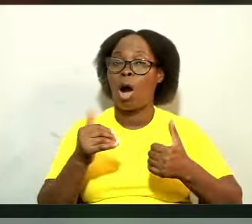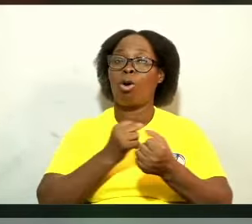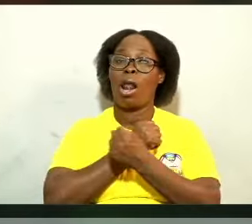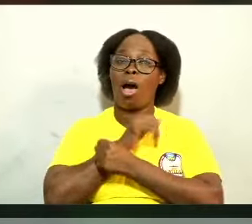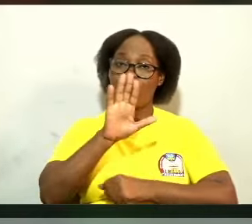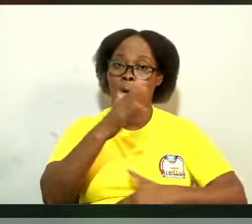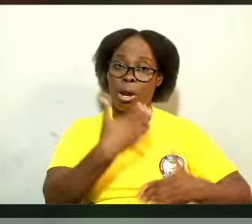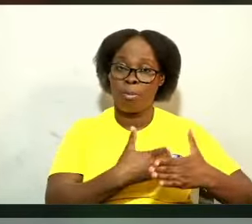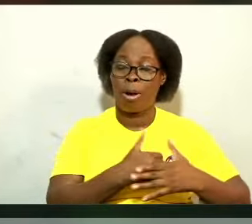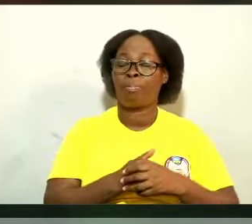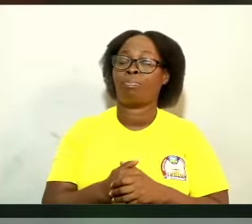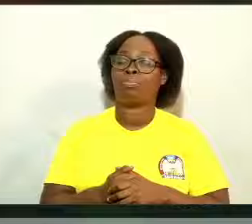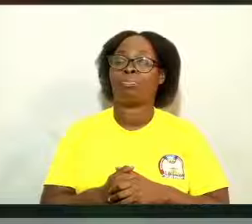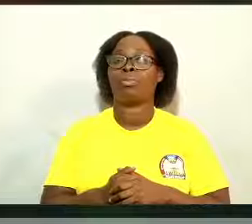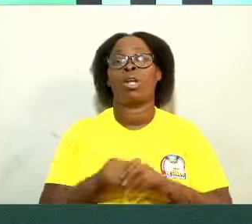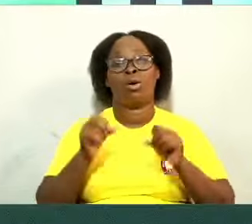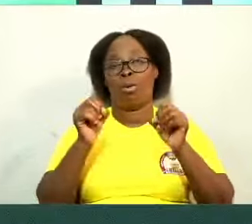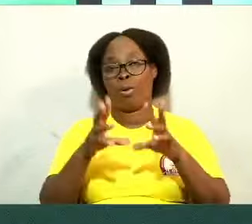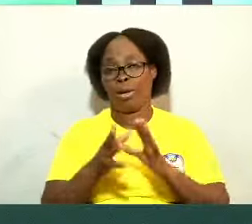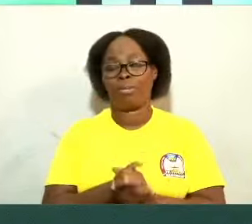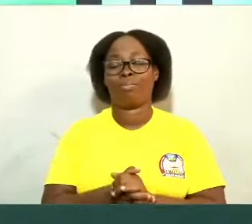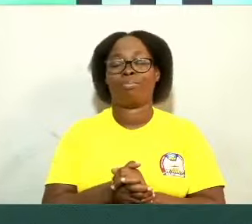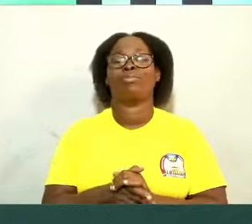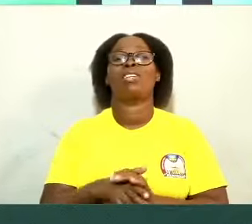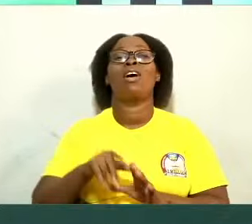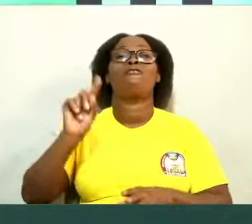yako. Haya,